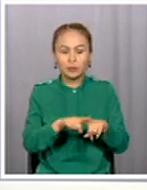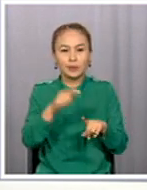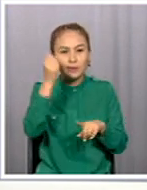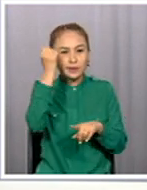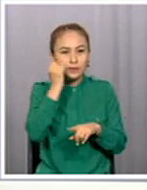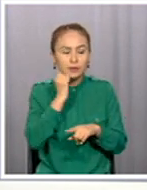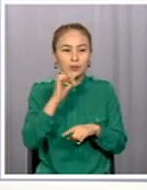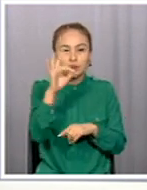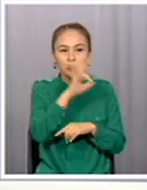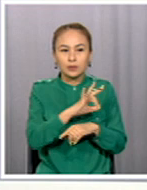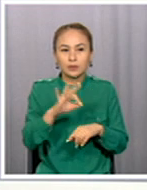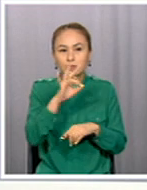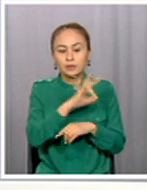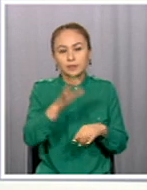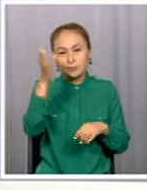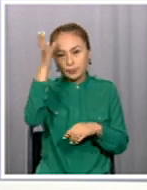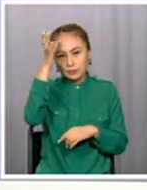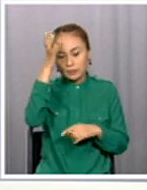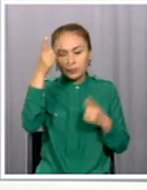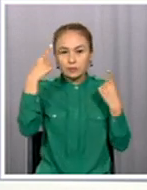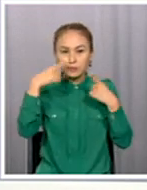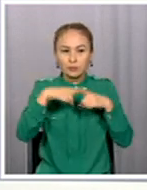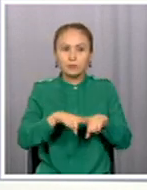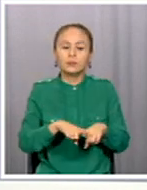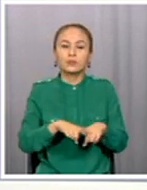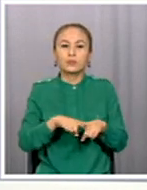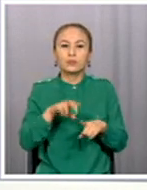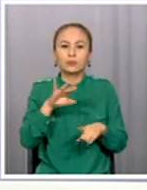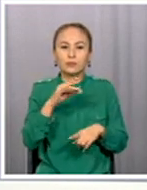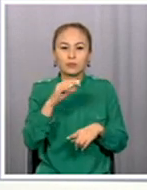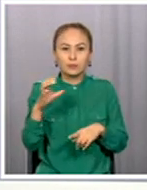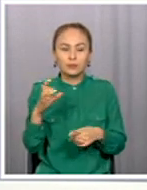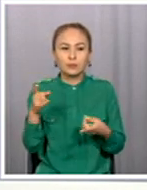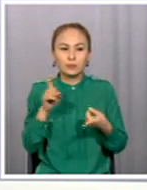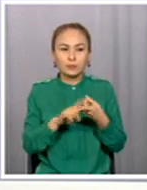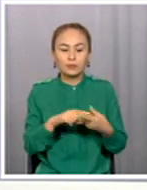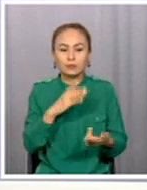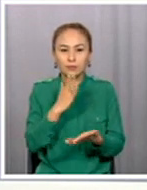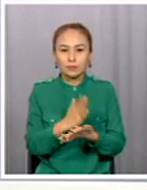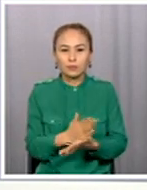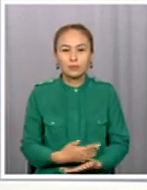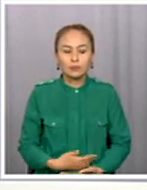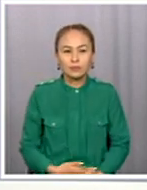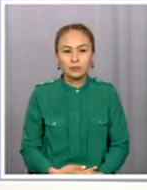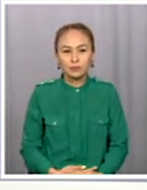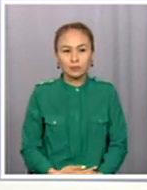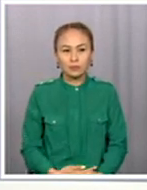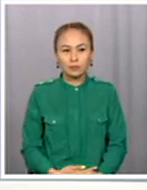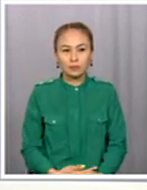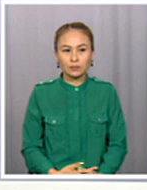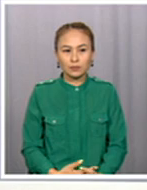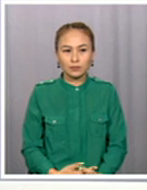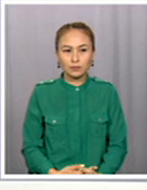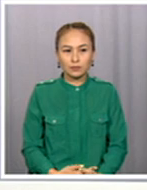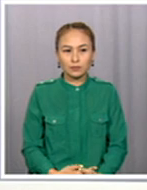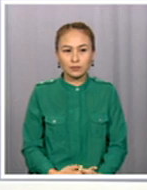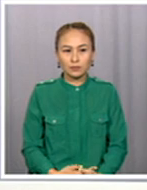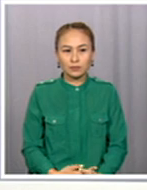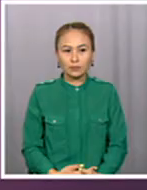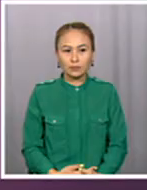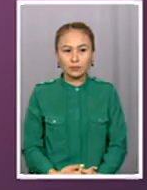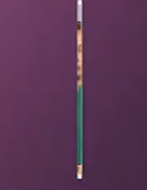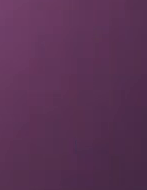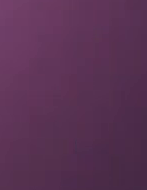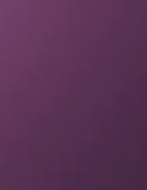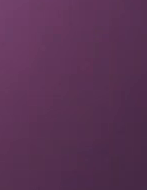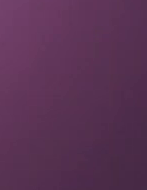ескіруі ғылыми техникалық прогреспен байланысты екенін түсіндік. Келесі сабаққа дейін сау болыңдар.